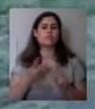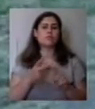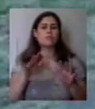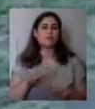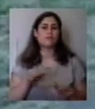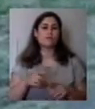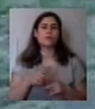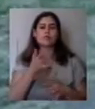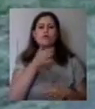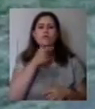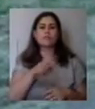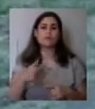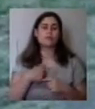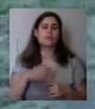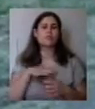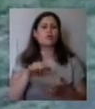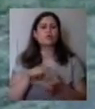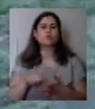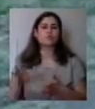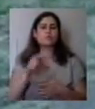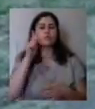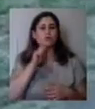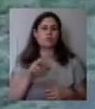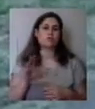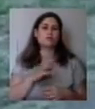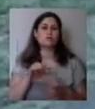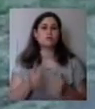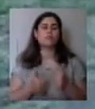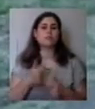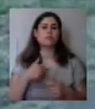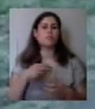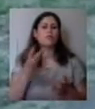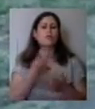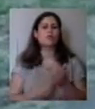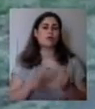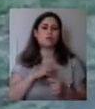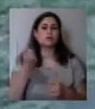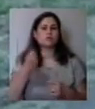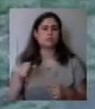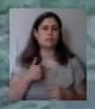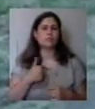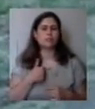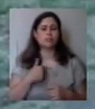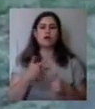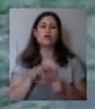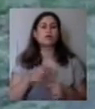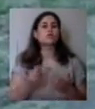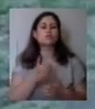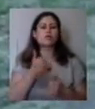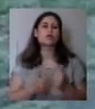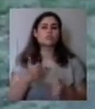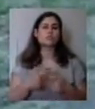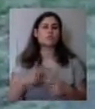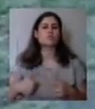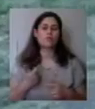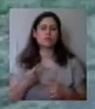За деякий час я брав участь у всеукраїнських змаганнях. Тоді я програв сильному супернику. З кожними новими змаганнями все більше хотілося